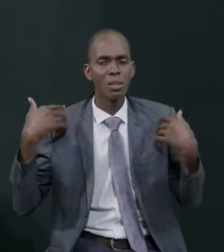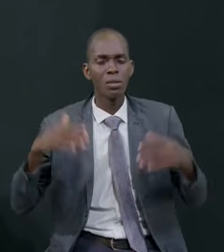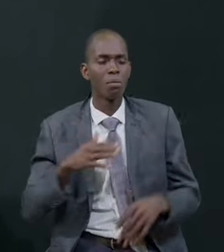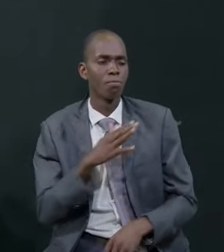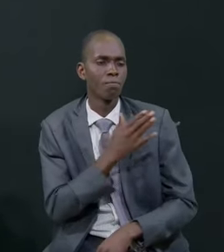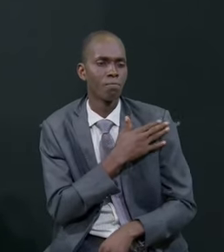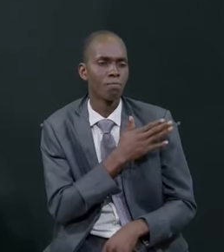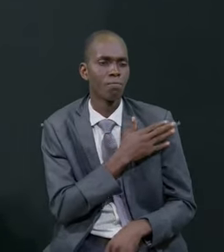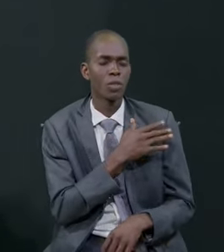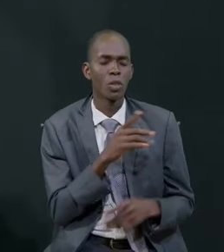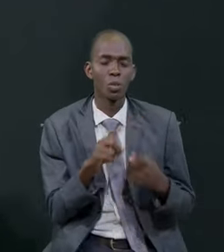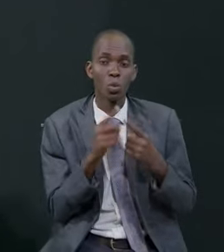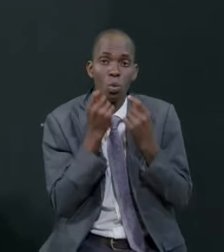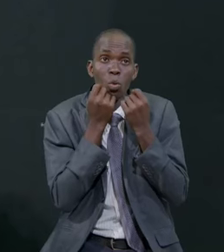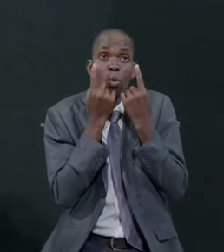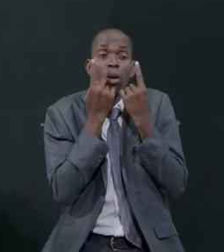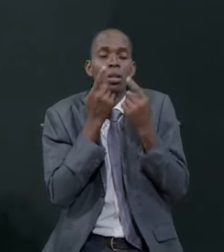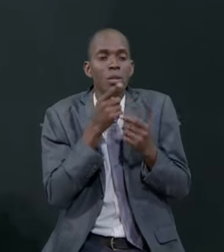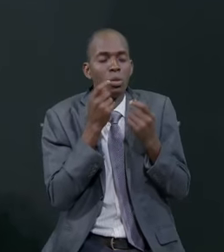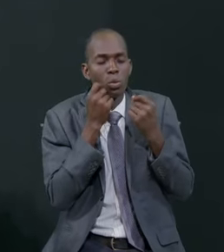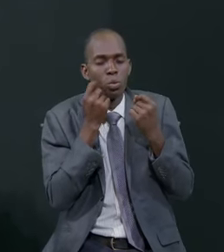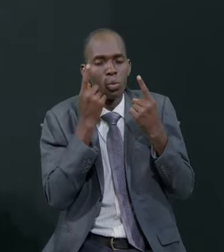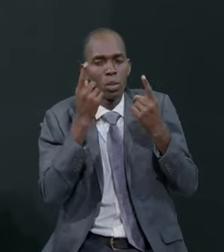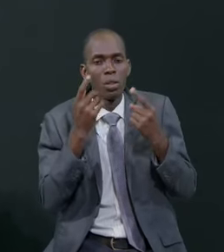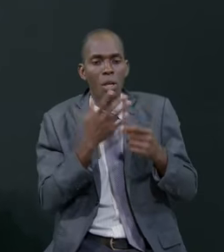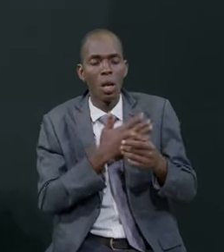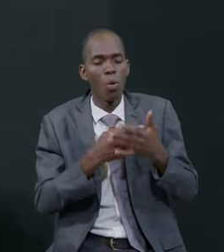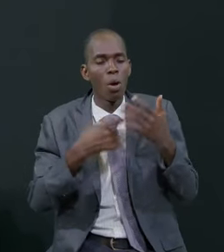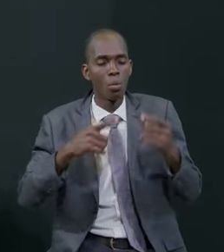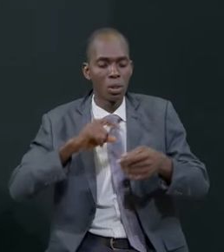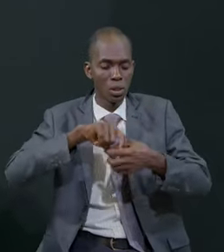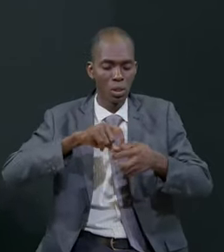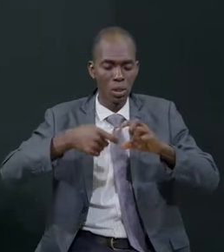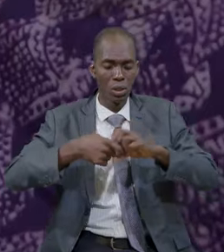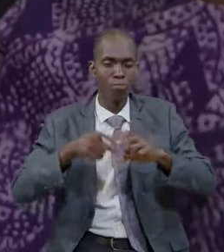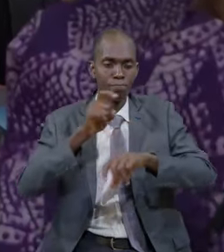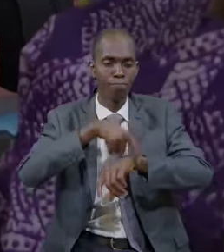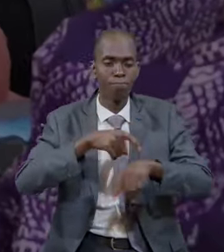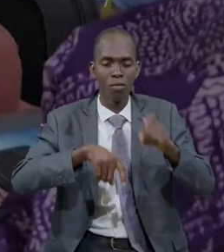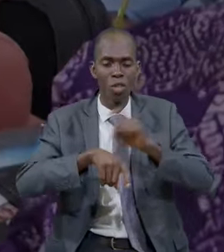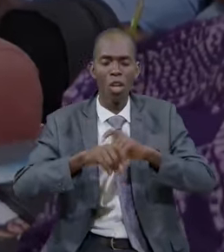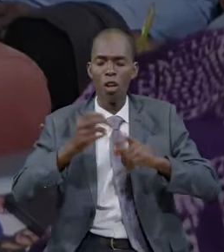Il s'est réveillé. Et les chaînes sont tombées. Tes chaînes vont tomber.